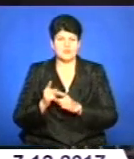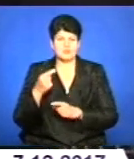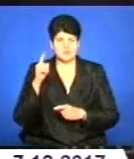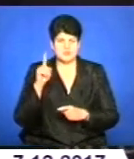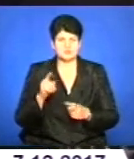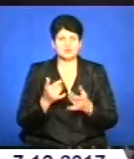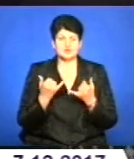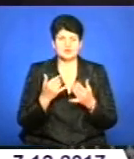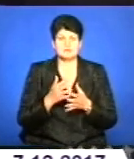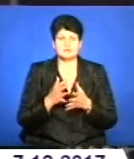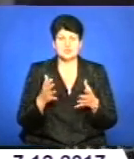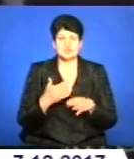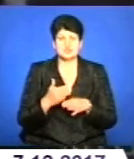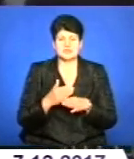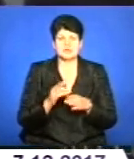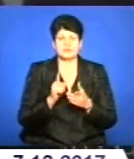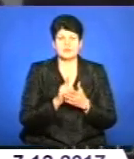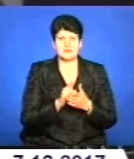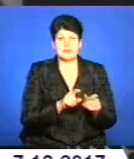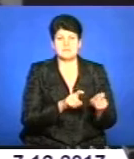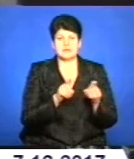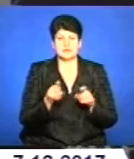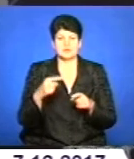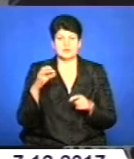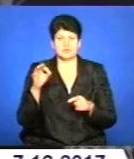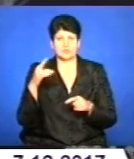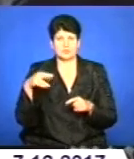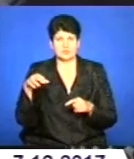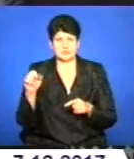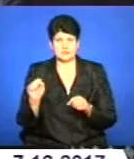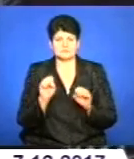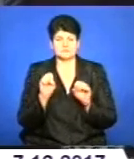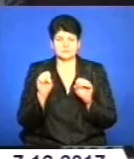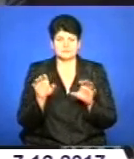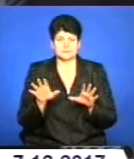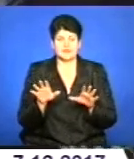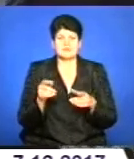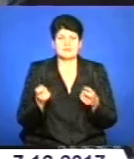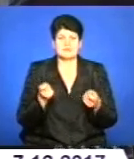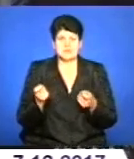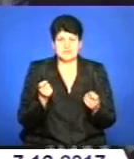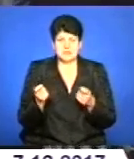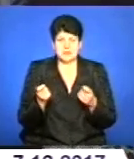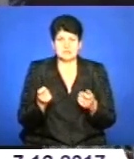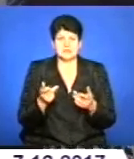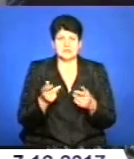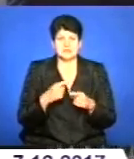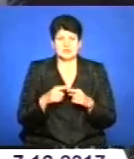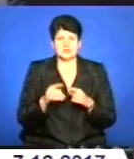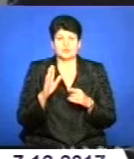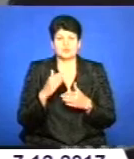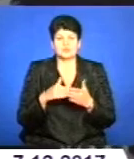значна частина повноважень має перейти від обласних державних адміністрацій і взагалі від адміністрацій, які в скорому часі мають